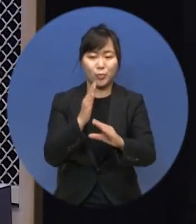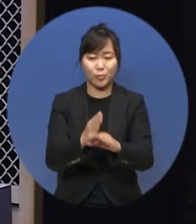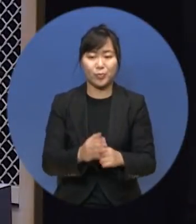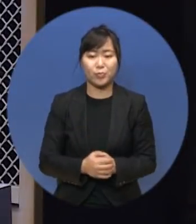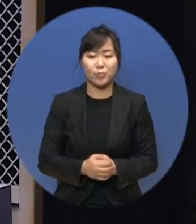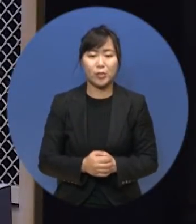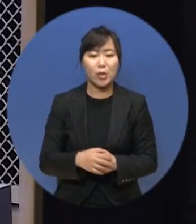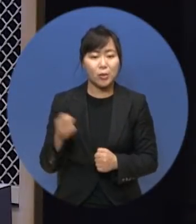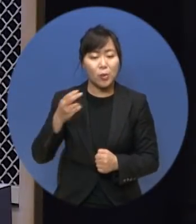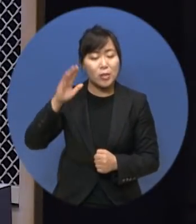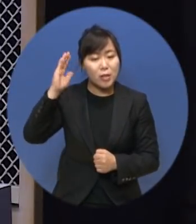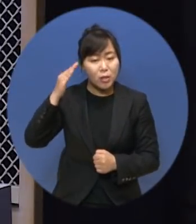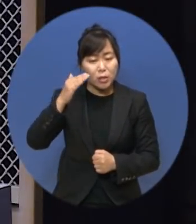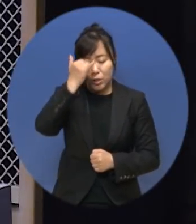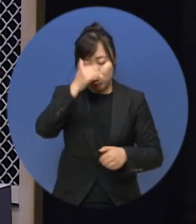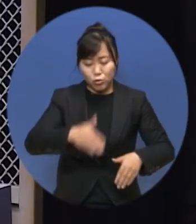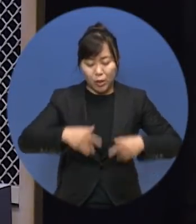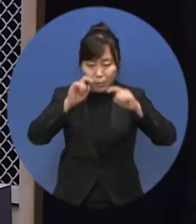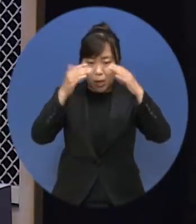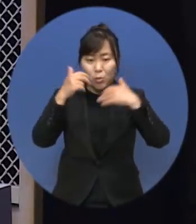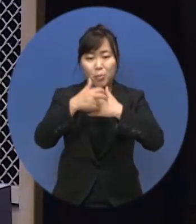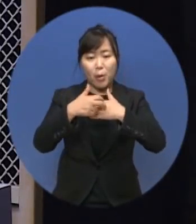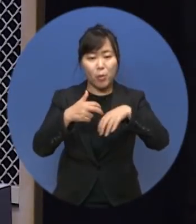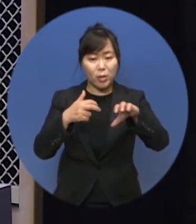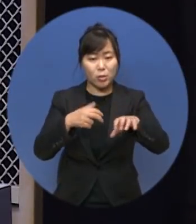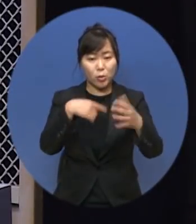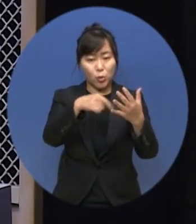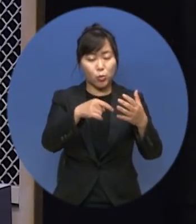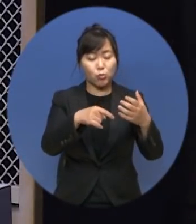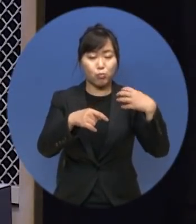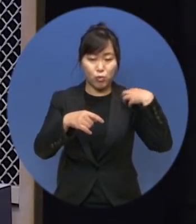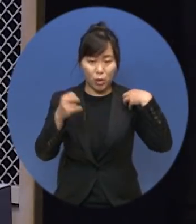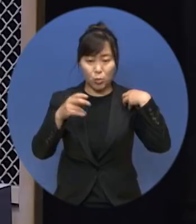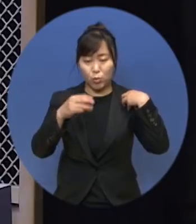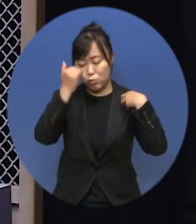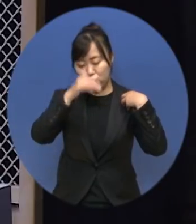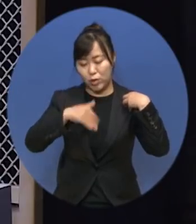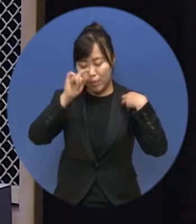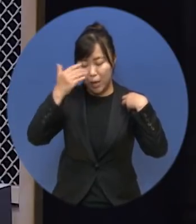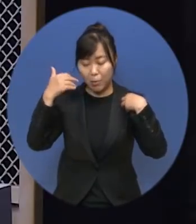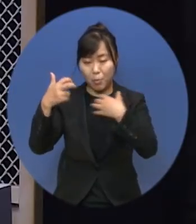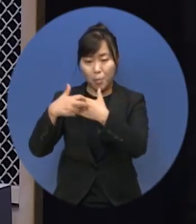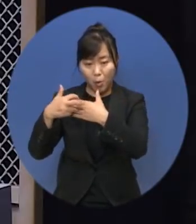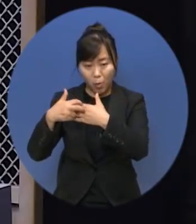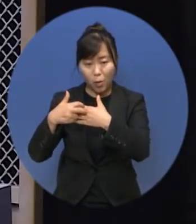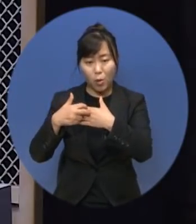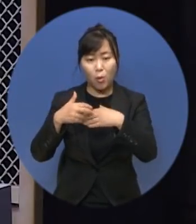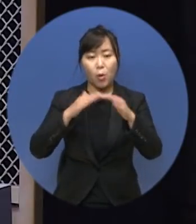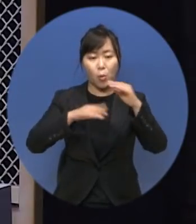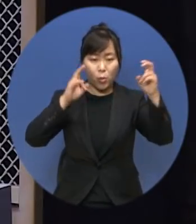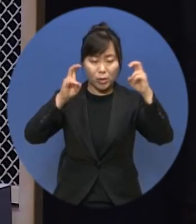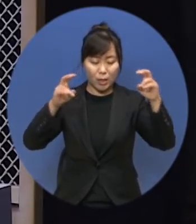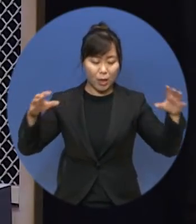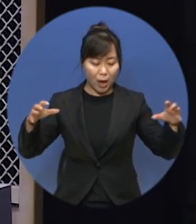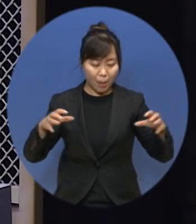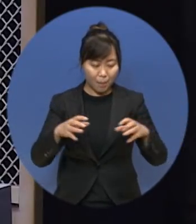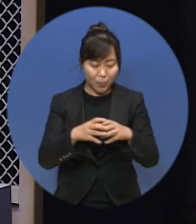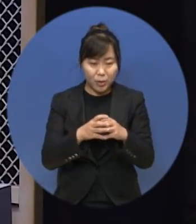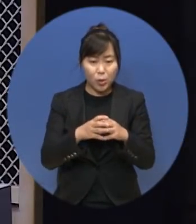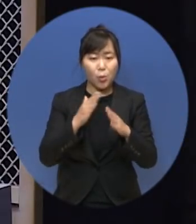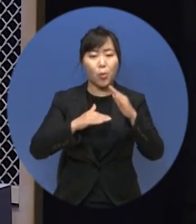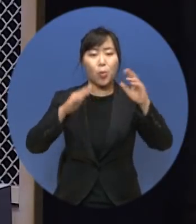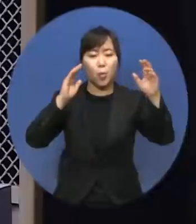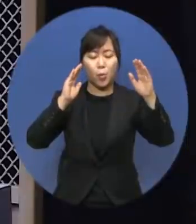있고요. 또한 최근에 그 충남대 병원에서는 교육부와 충남대 병원 그리고 공단이 3자 협업해서